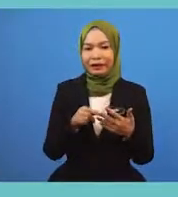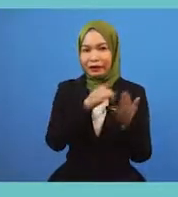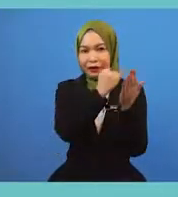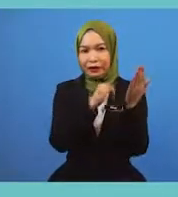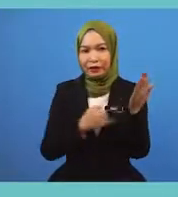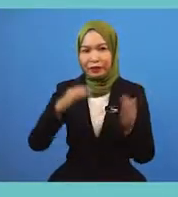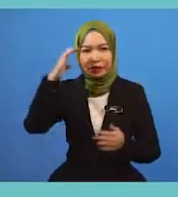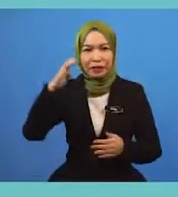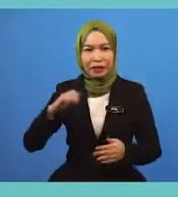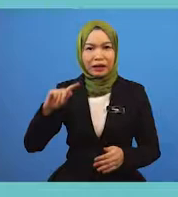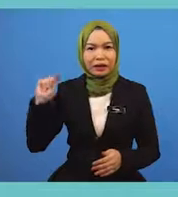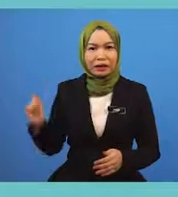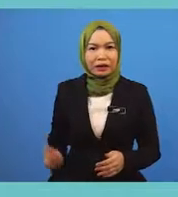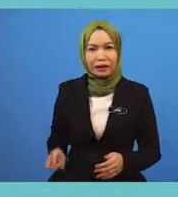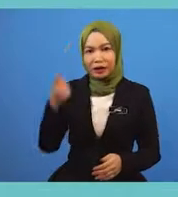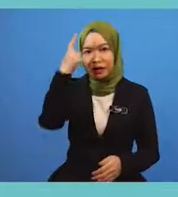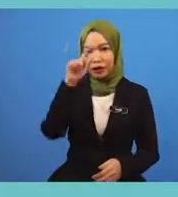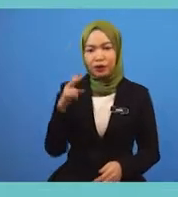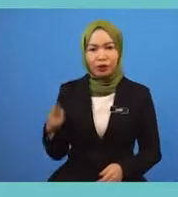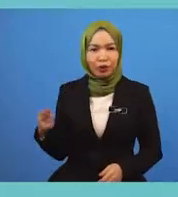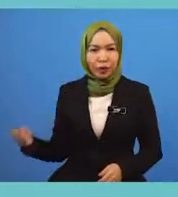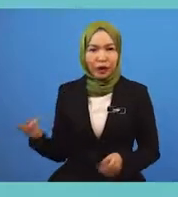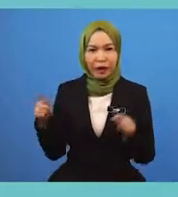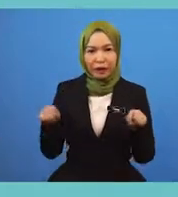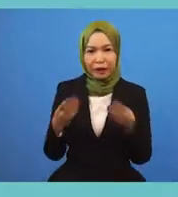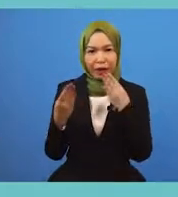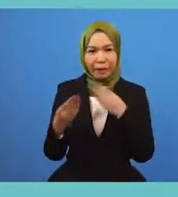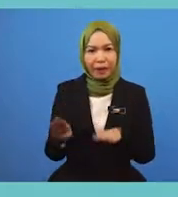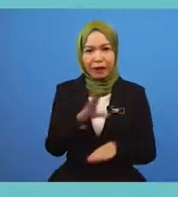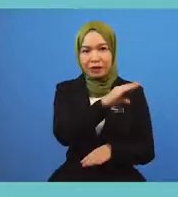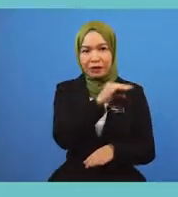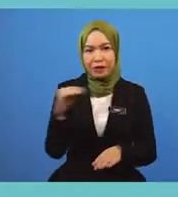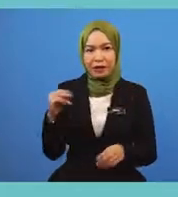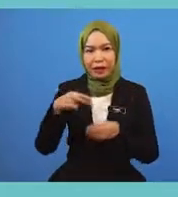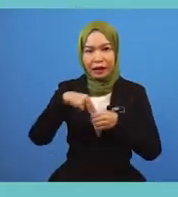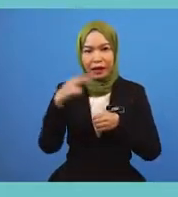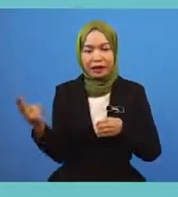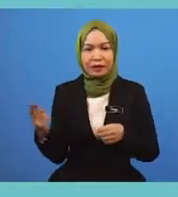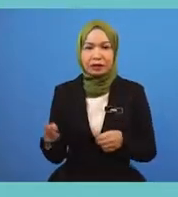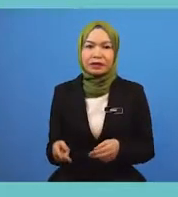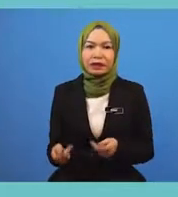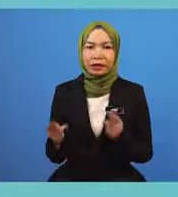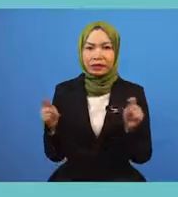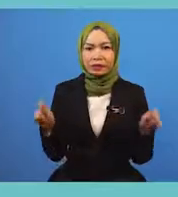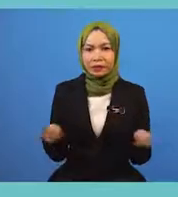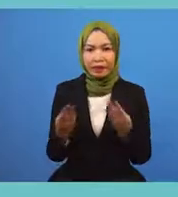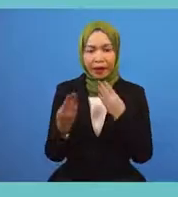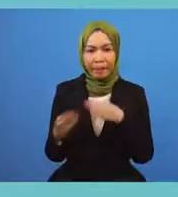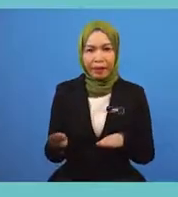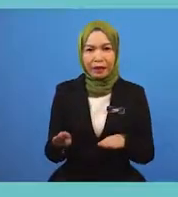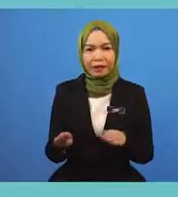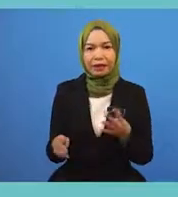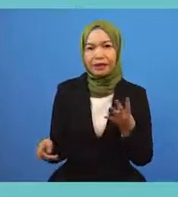tenaga bagi bahan tindak balas dan hasil tindak balas. Keempat, lukis